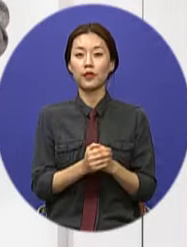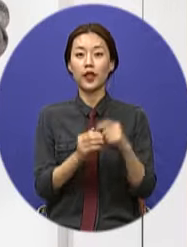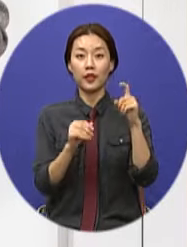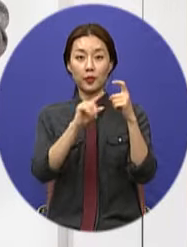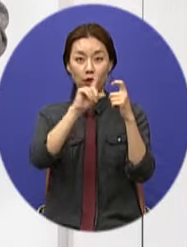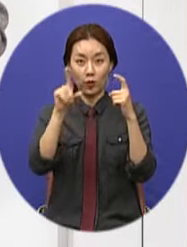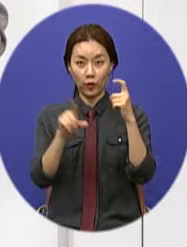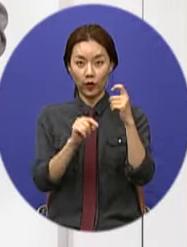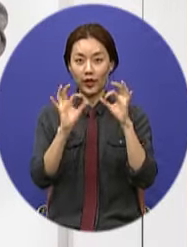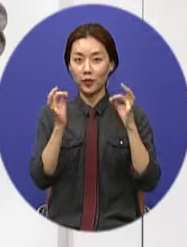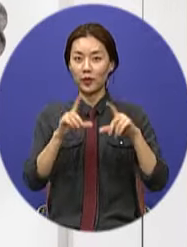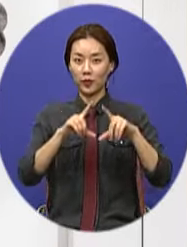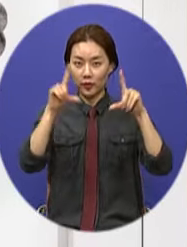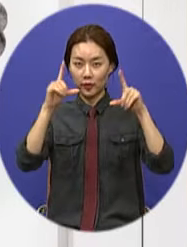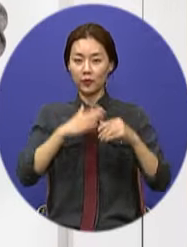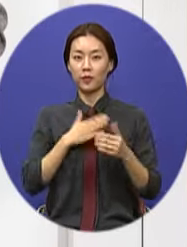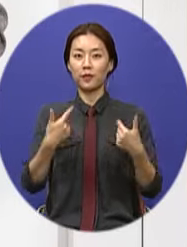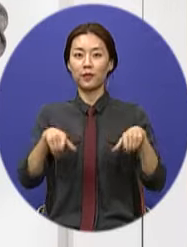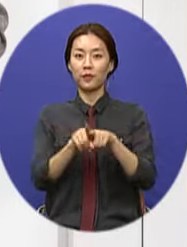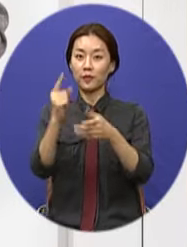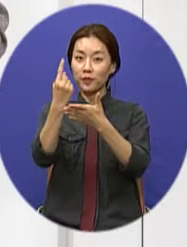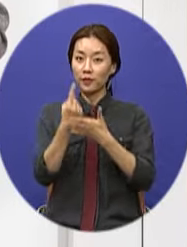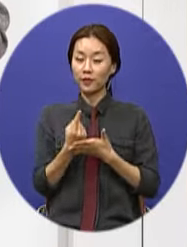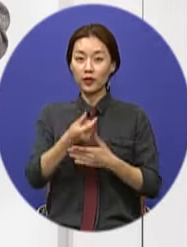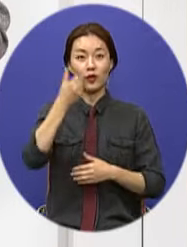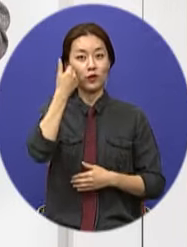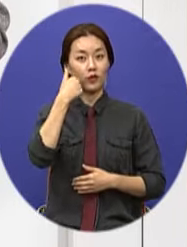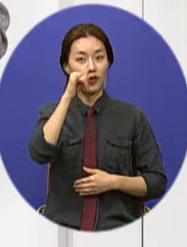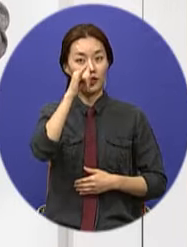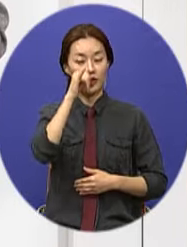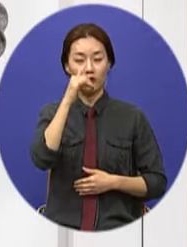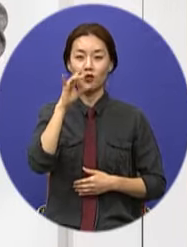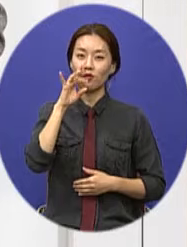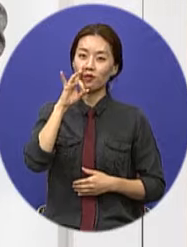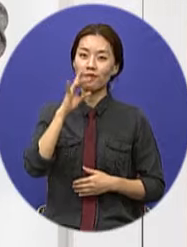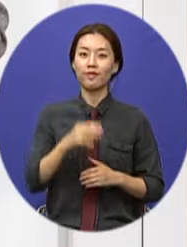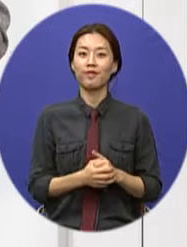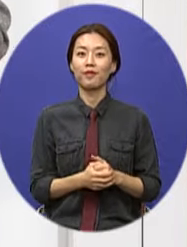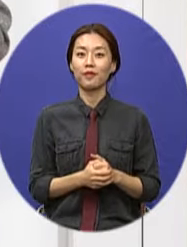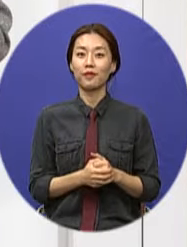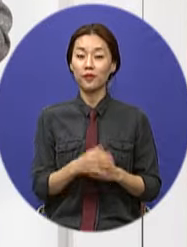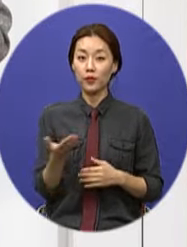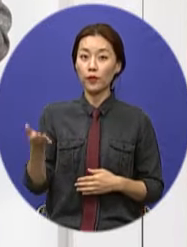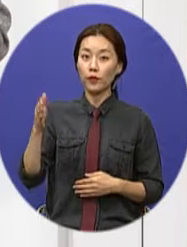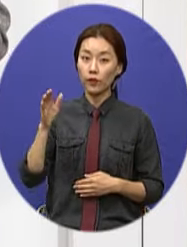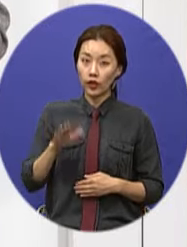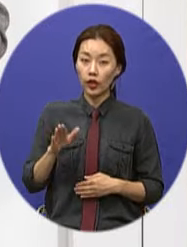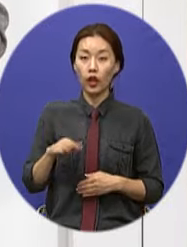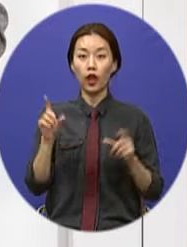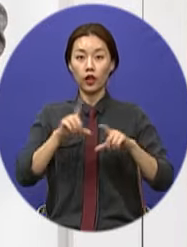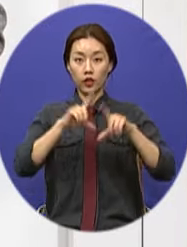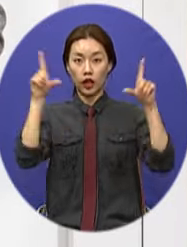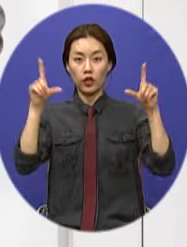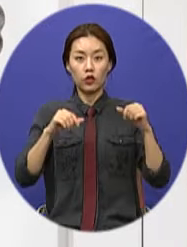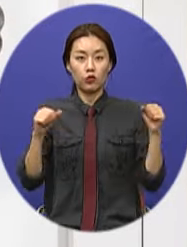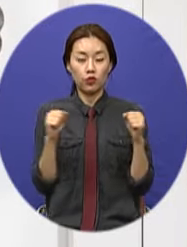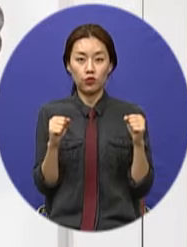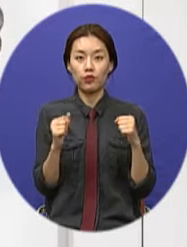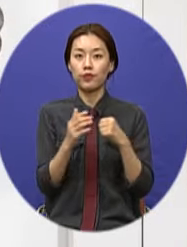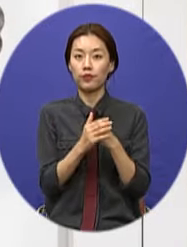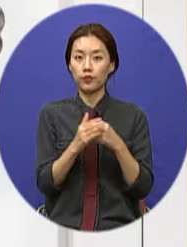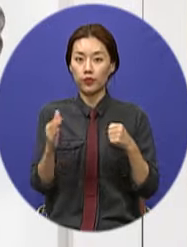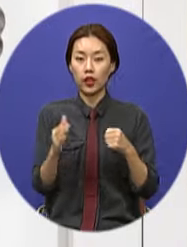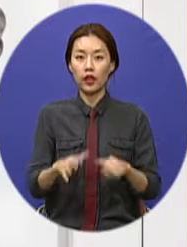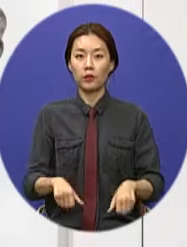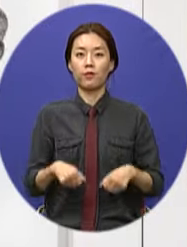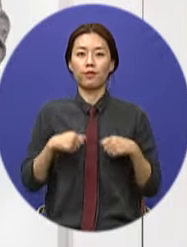11월의 금요일에 저희와 함께 해주실 분들 어떤 분들인지 무척 궁금한데 네. 그나저나 이제 날씨가 쌀쌀하다고